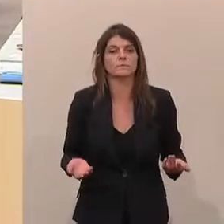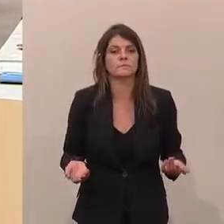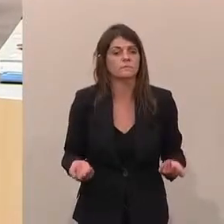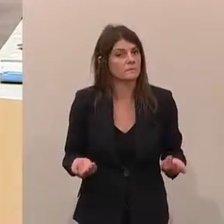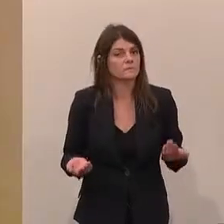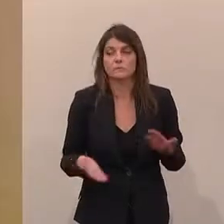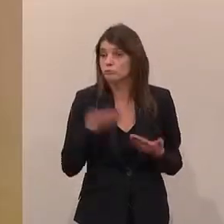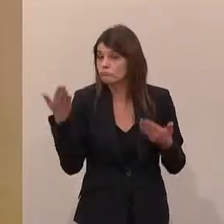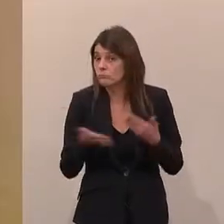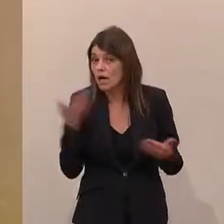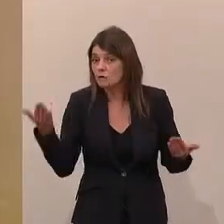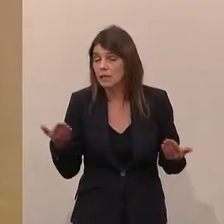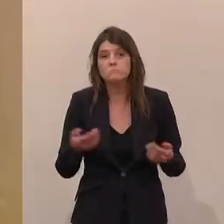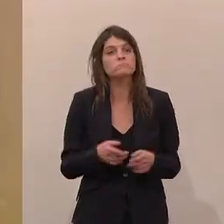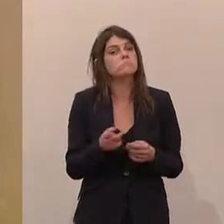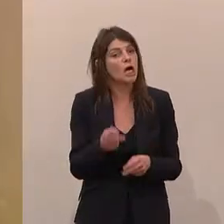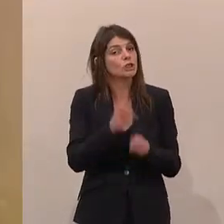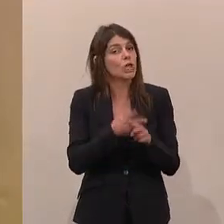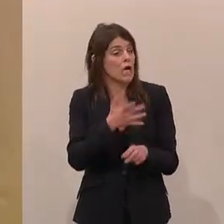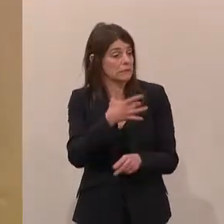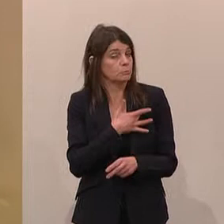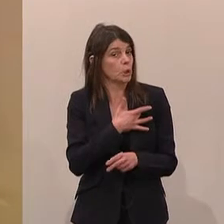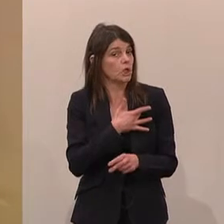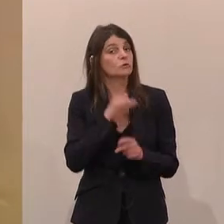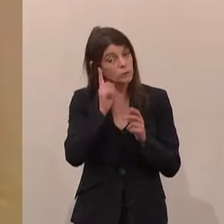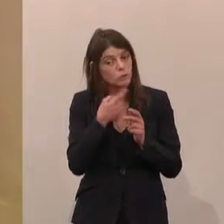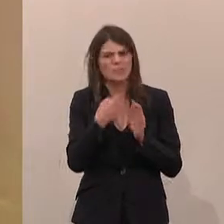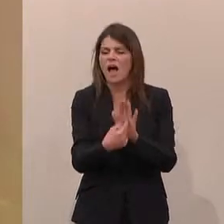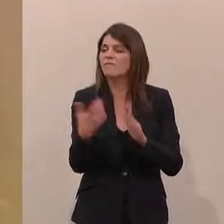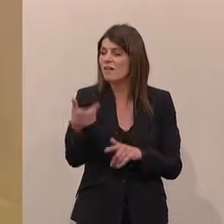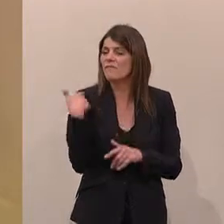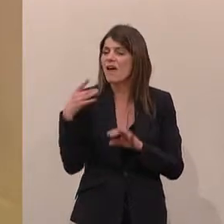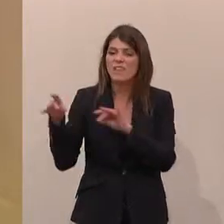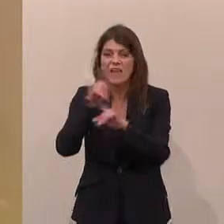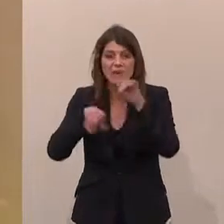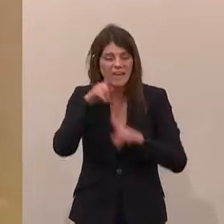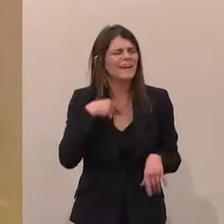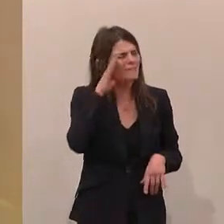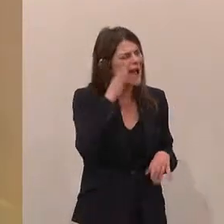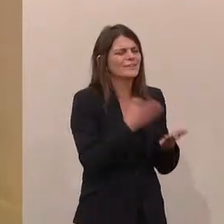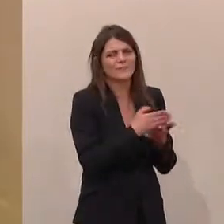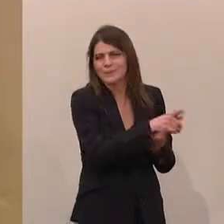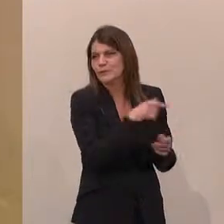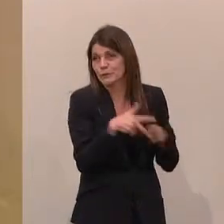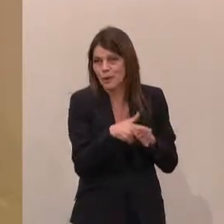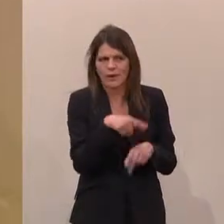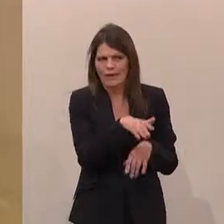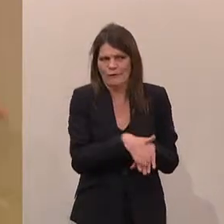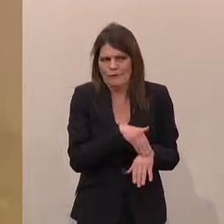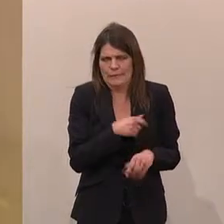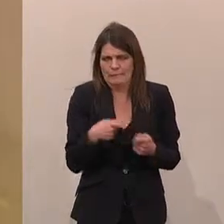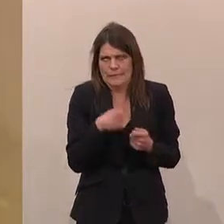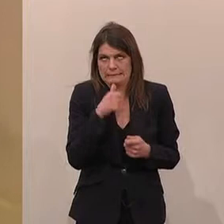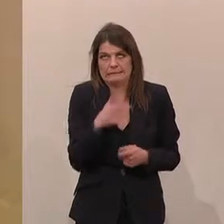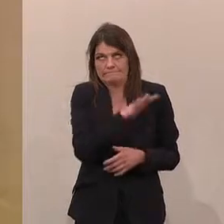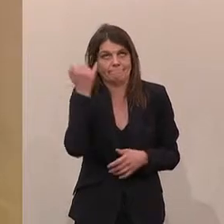Es soll zum Beispiel die Nationalität ausländischer Tatverdächtiger genannt werden. Ich weiß schon, das stört Sie. Ich weiß schon, das passt nicht in Ihr